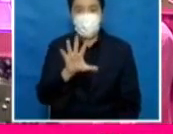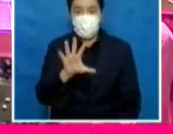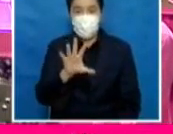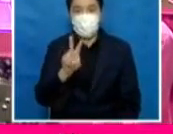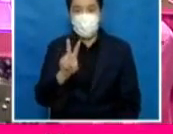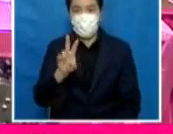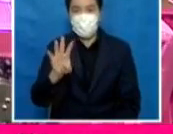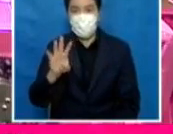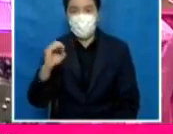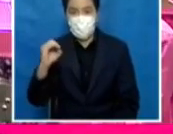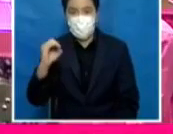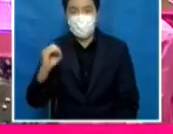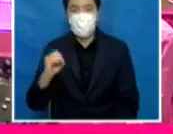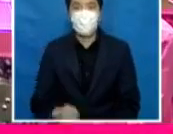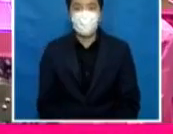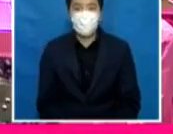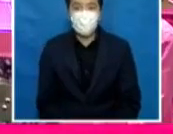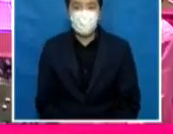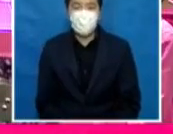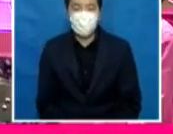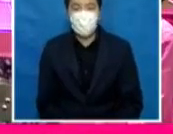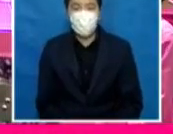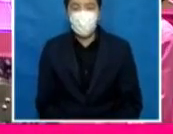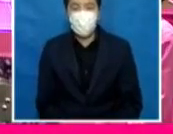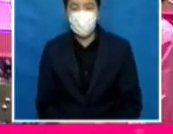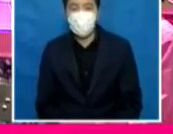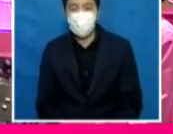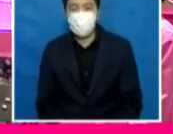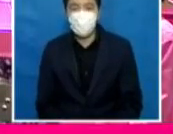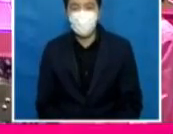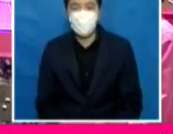7935 240